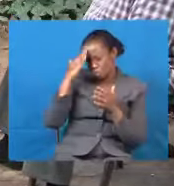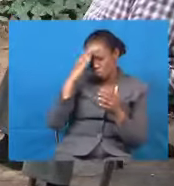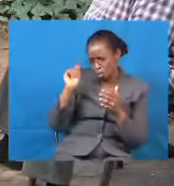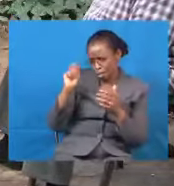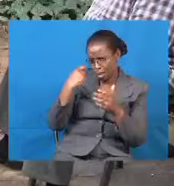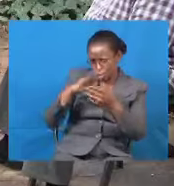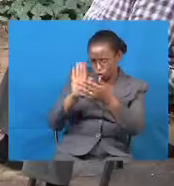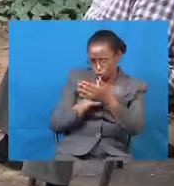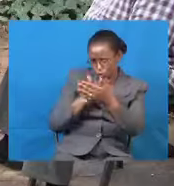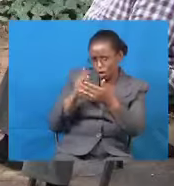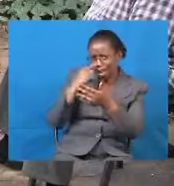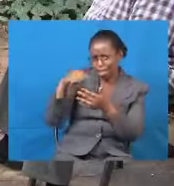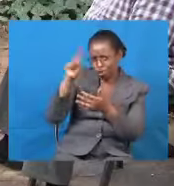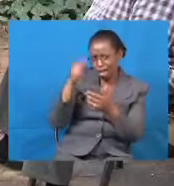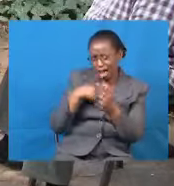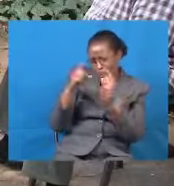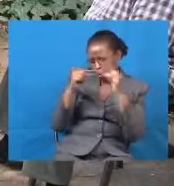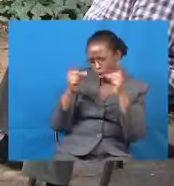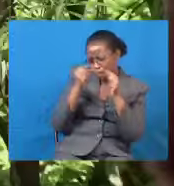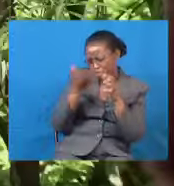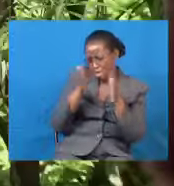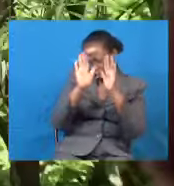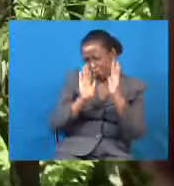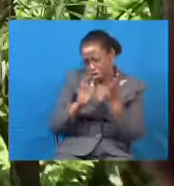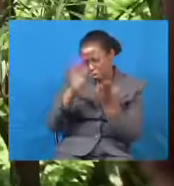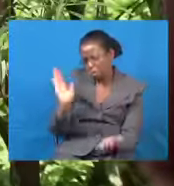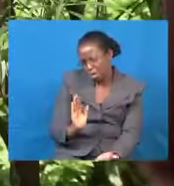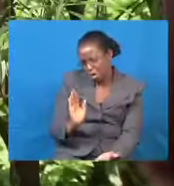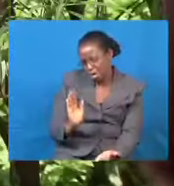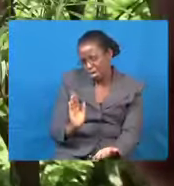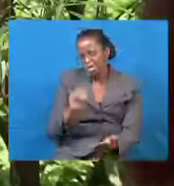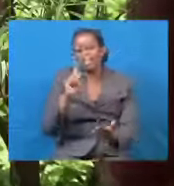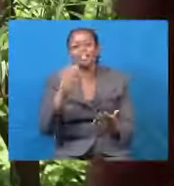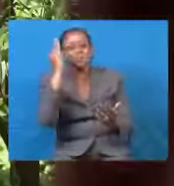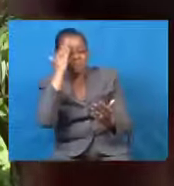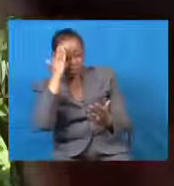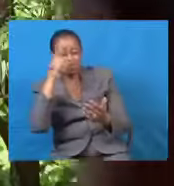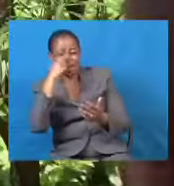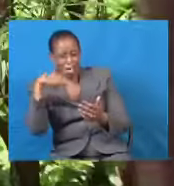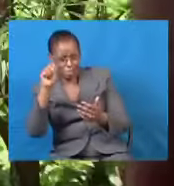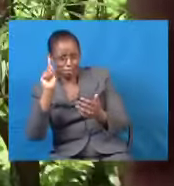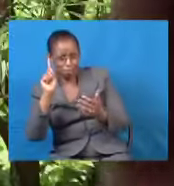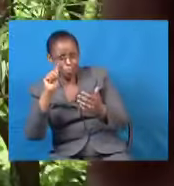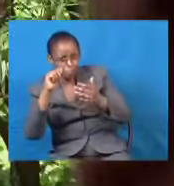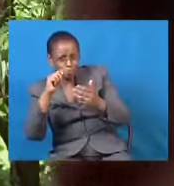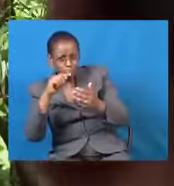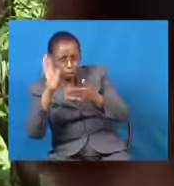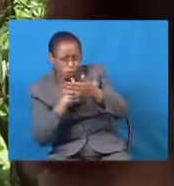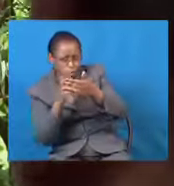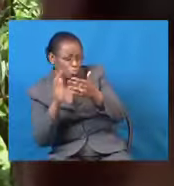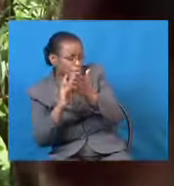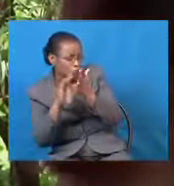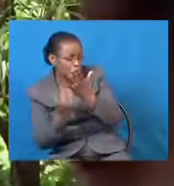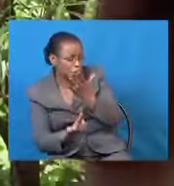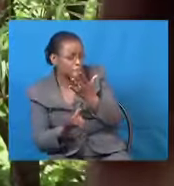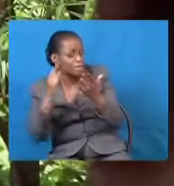ili, unajua national anthem yetu inamaneno zine zamana sana. Ebune mbele. Wajua national anthem, uimbo